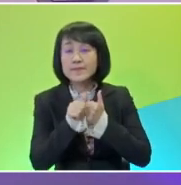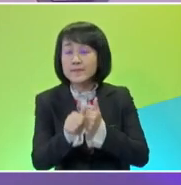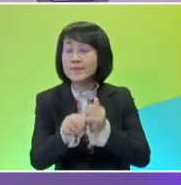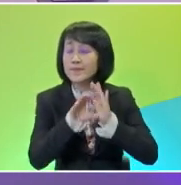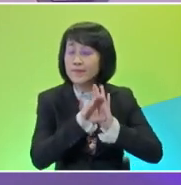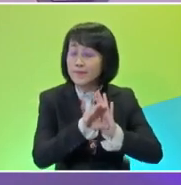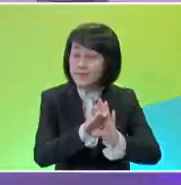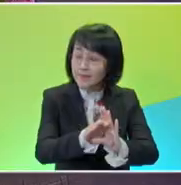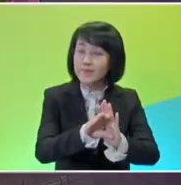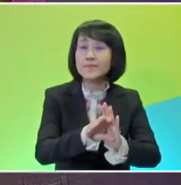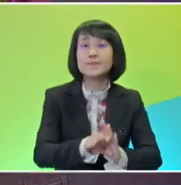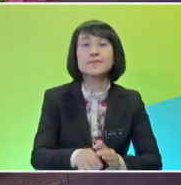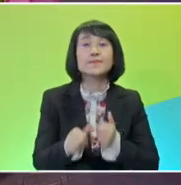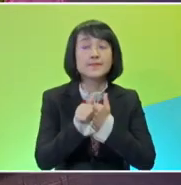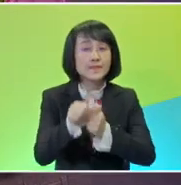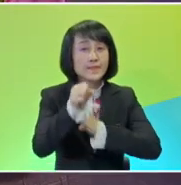mereka